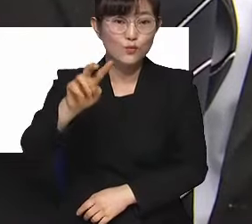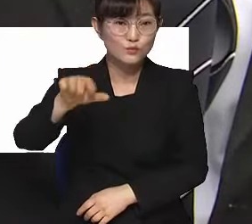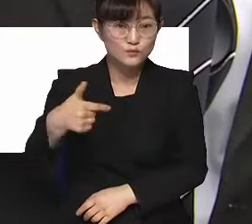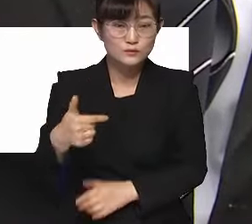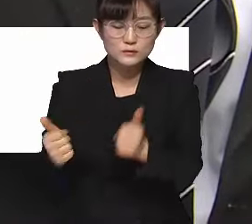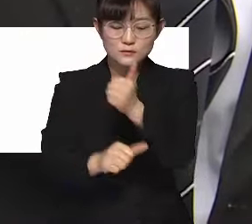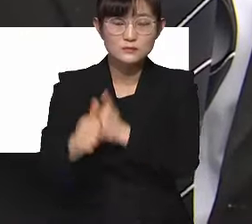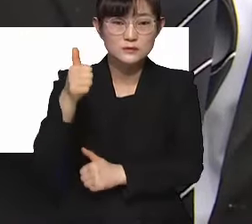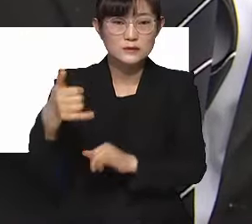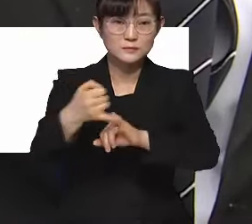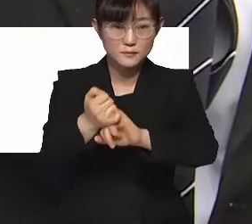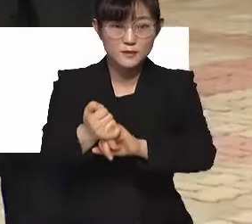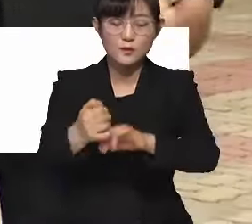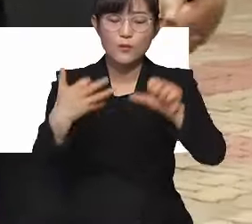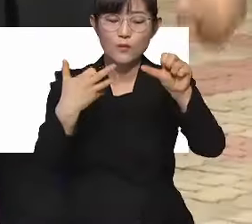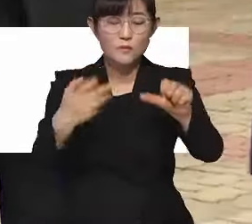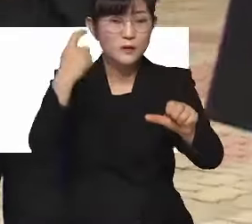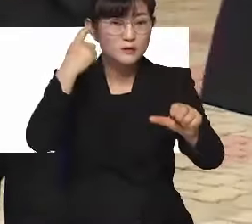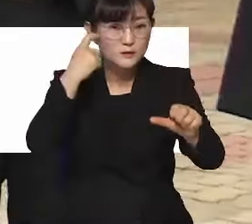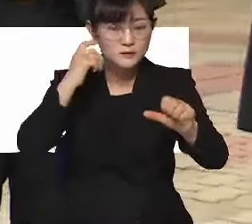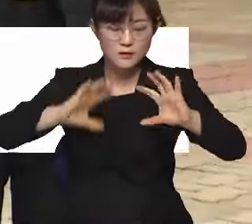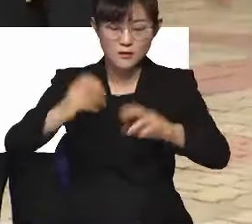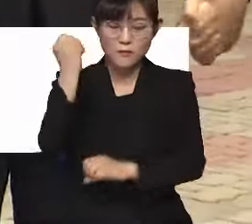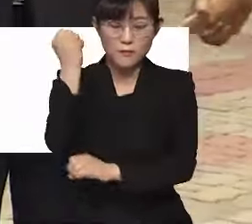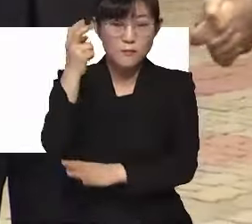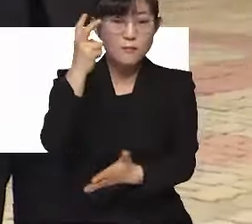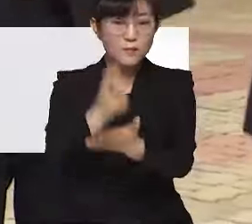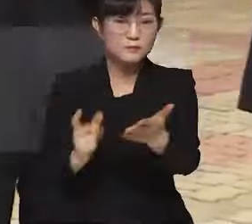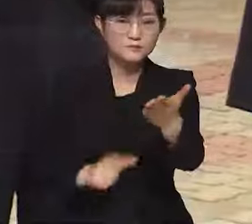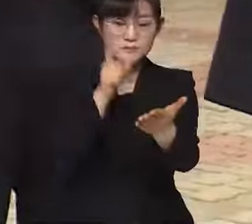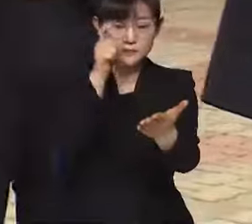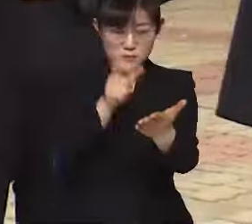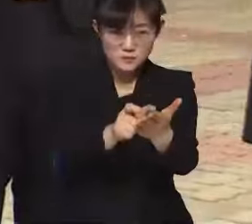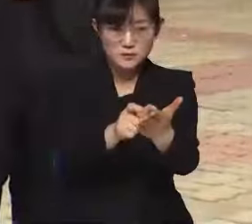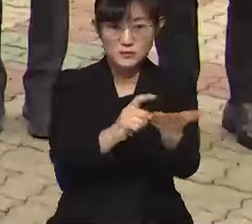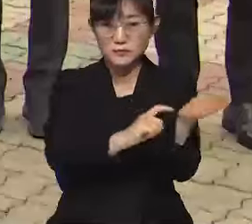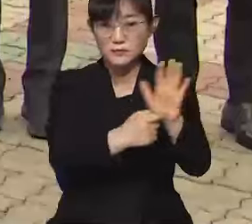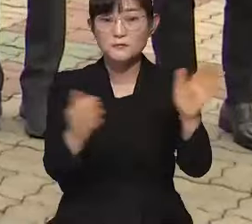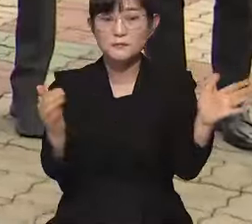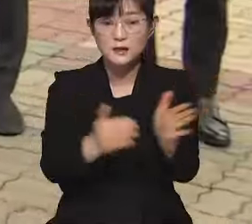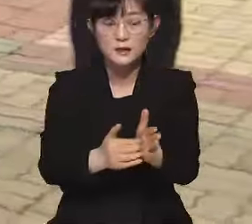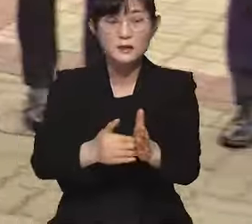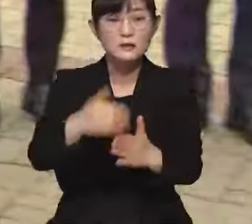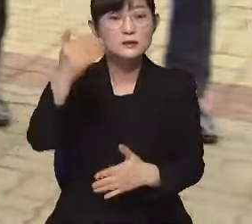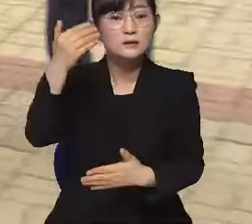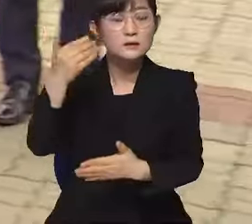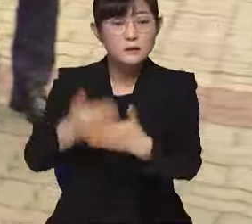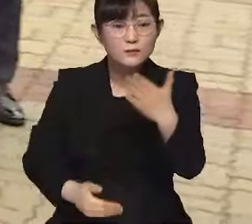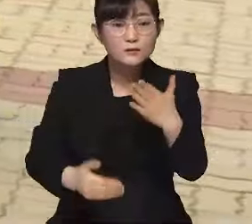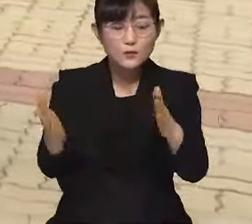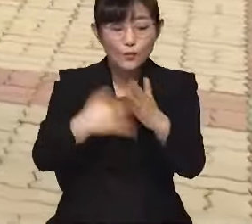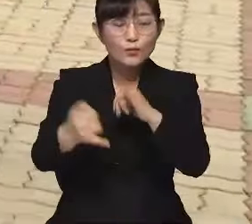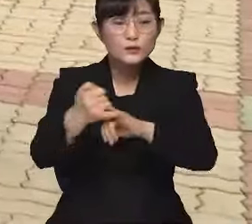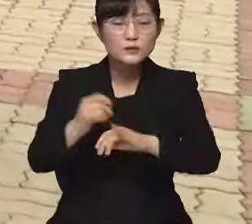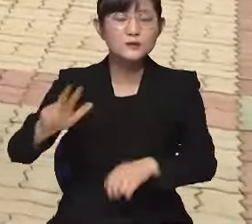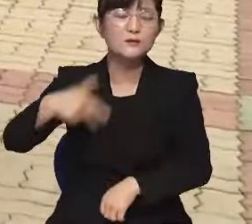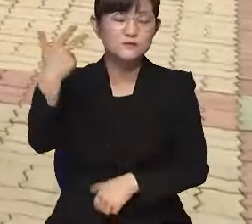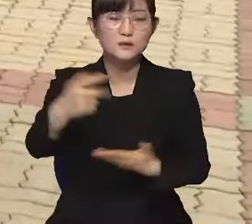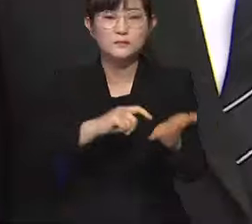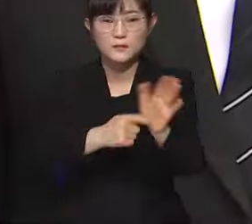약속한 5.18 정신의 헌법 전문 수록을 내걸었습니다. 다른 공약들도 다음 주쯤 발표할